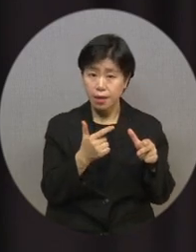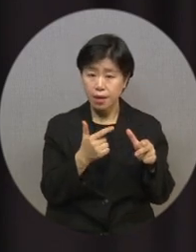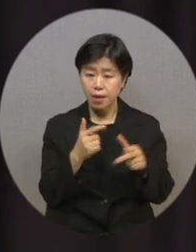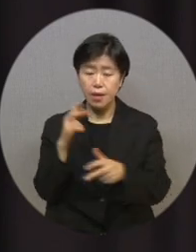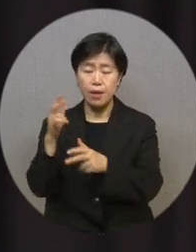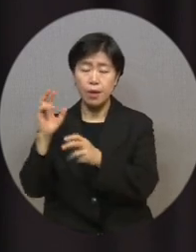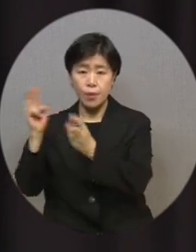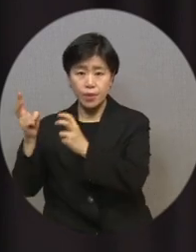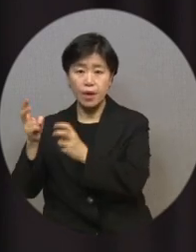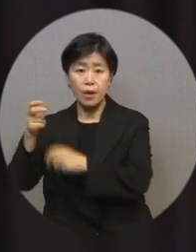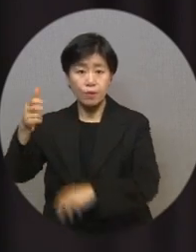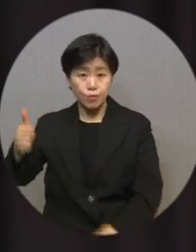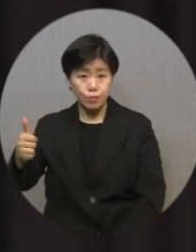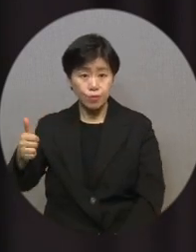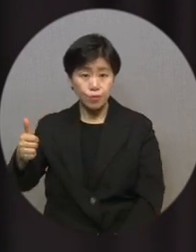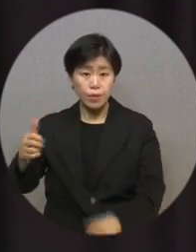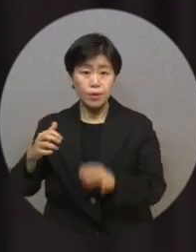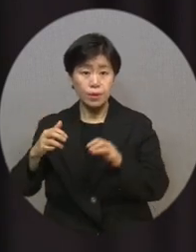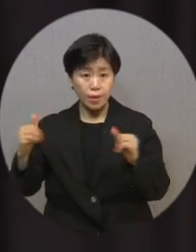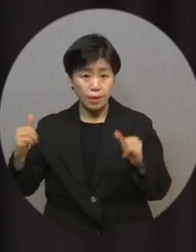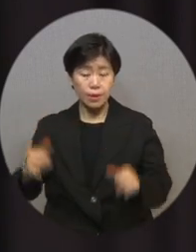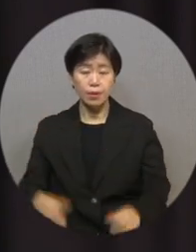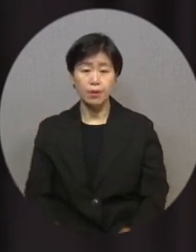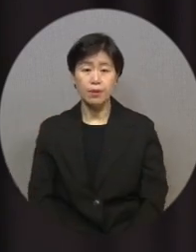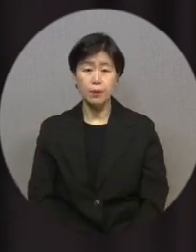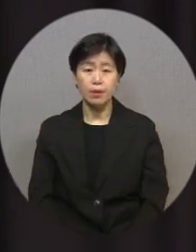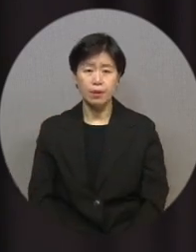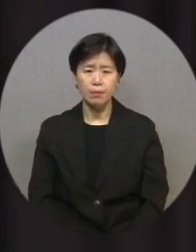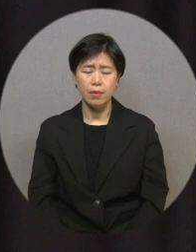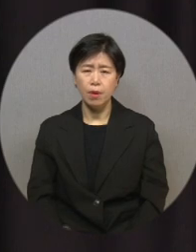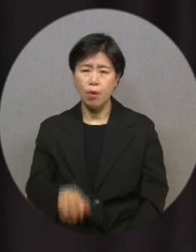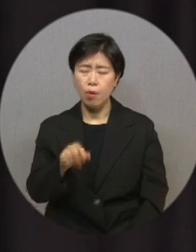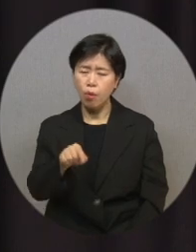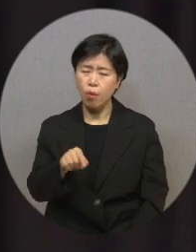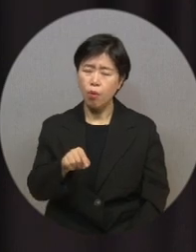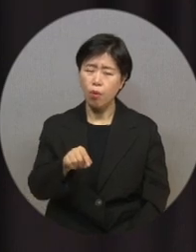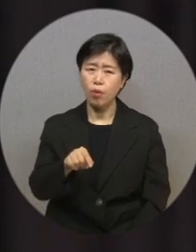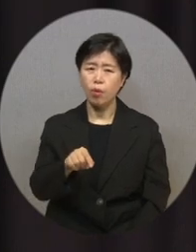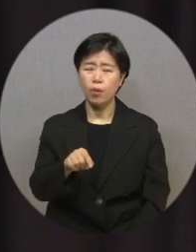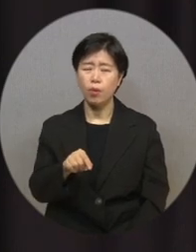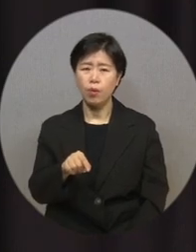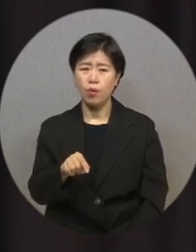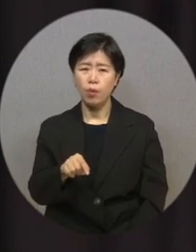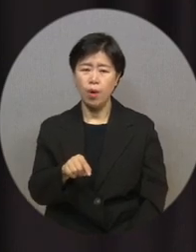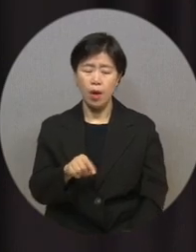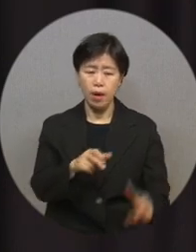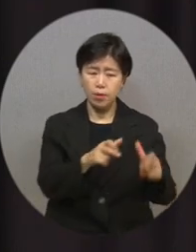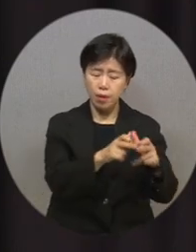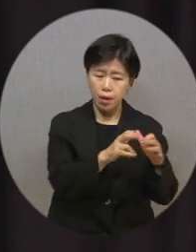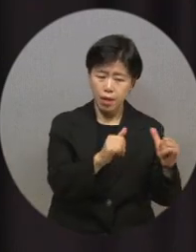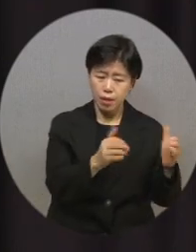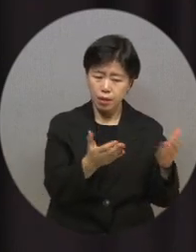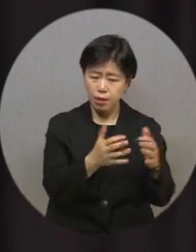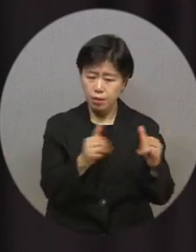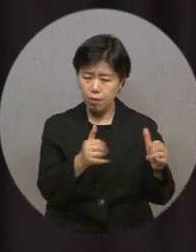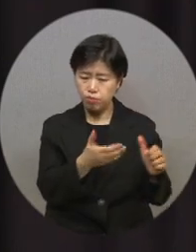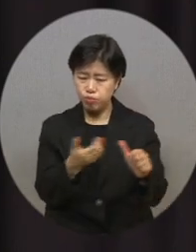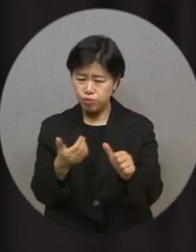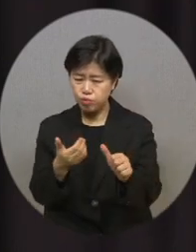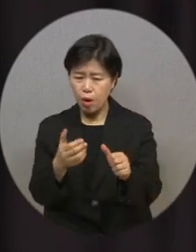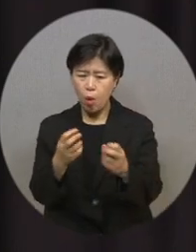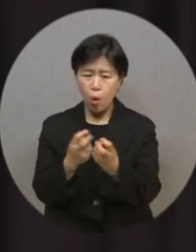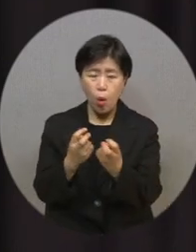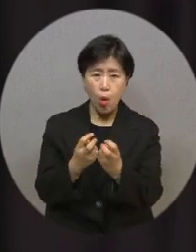23개이긴 하지만 아직까지도 이제 그런 어떤 접근성 차원에서는 굉장히 좀 부족한 부분이 있어서 그 인터넷이라는